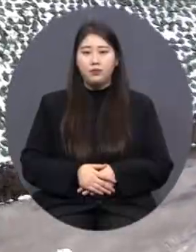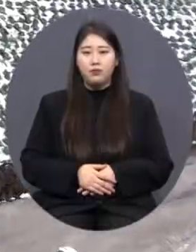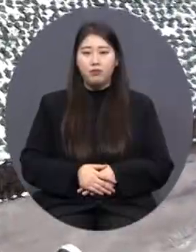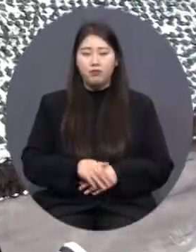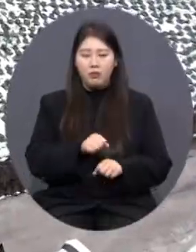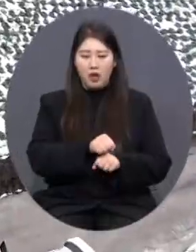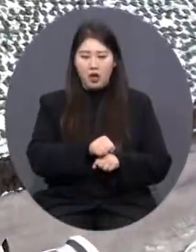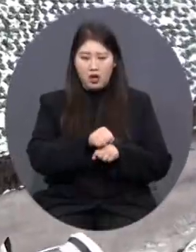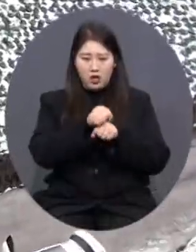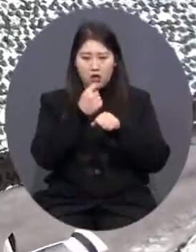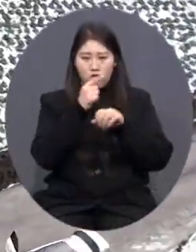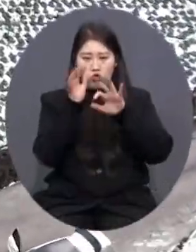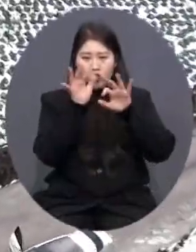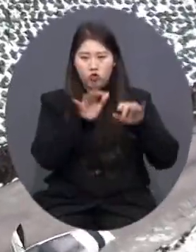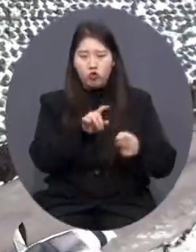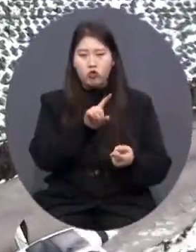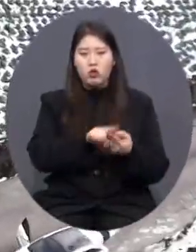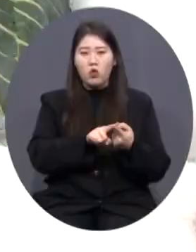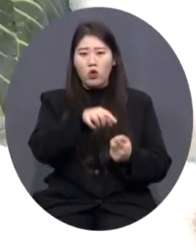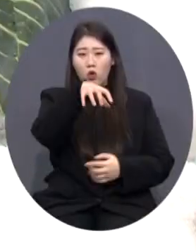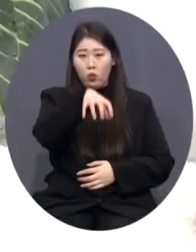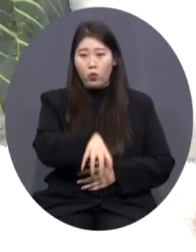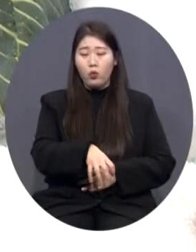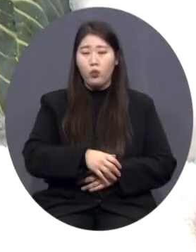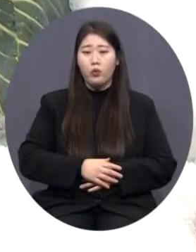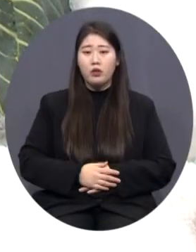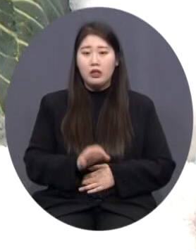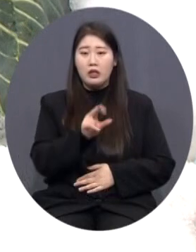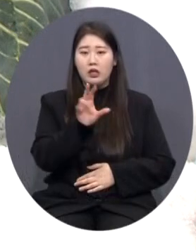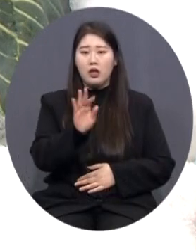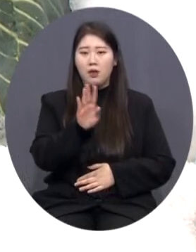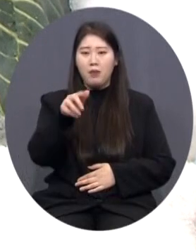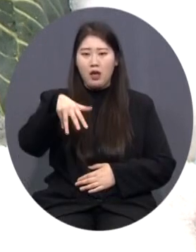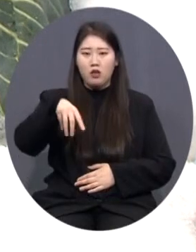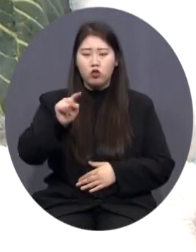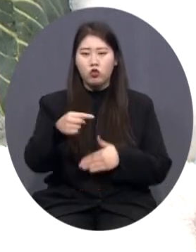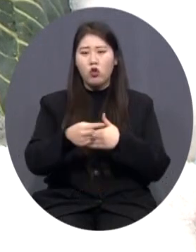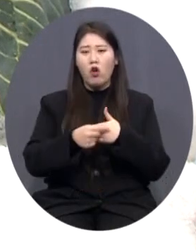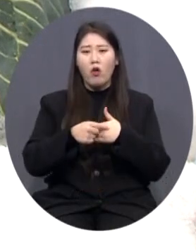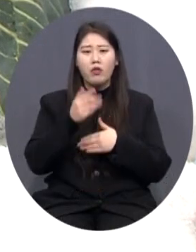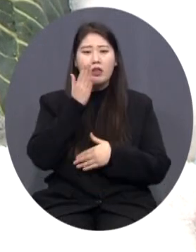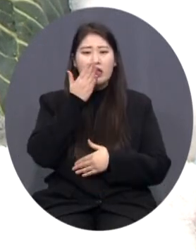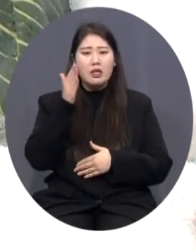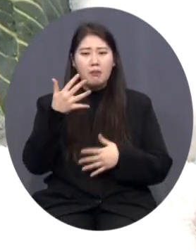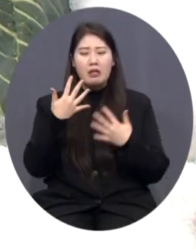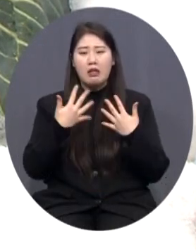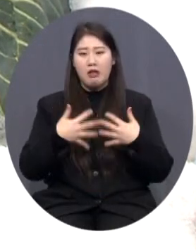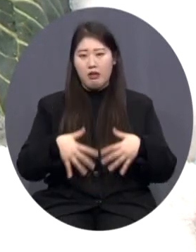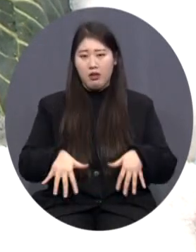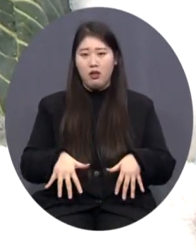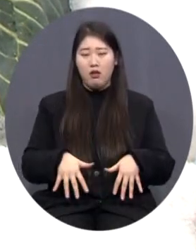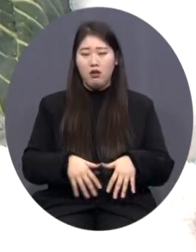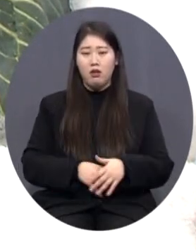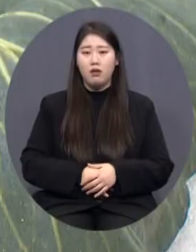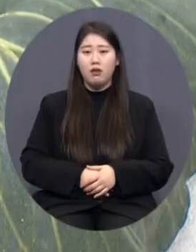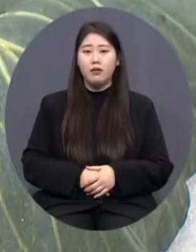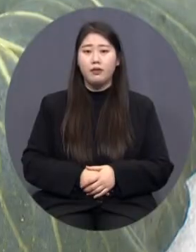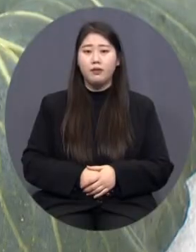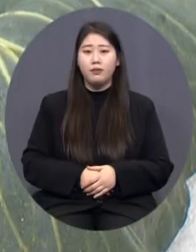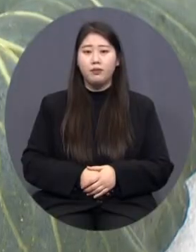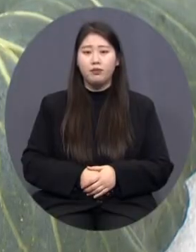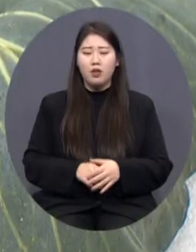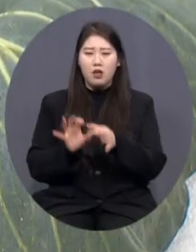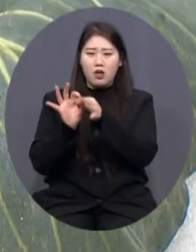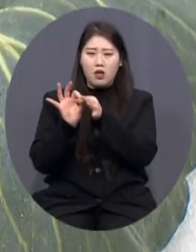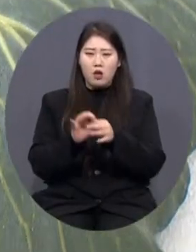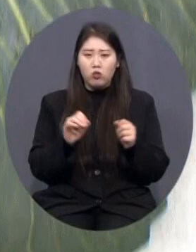쌓인 눈이 녹지 않고 남아있는 한 양배추밭. 양배추 속을 싸고 있던 겉잎이 힘없이 축 늘어졌습니다.